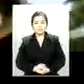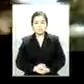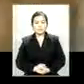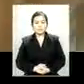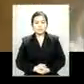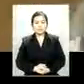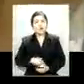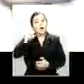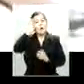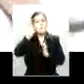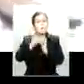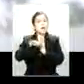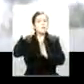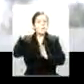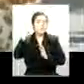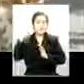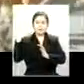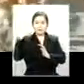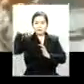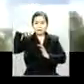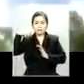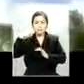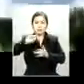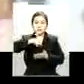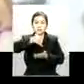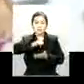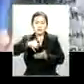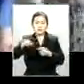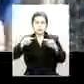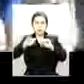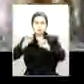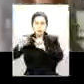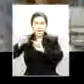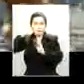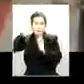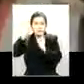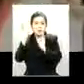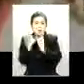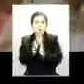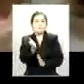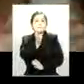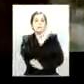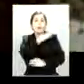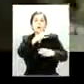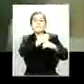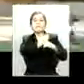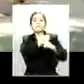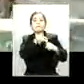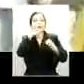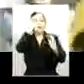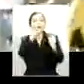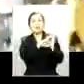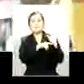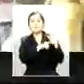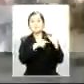แดนเซอร์สาวในชุดเซ็กซี่ยืนเต้นบริเวณสระน้ำมีพระพุทธรูปลายเห็นเป็นฉากในระยะไกลในมิวสิกวิดีโอเพลง Sexy